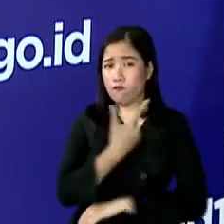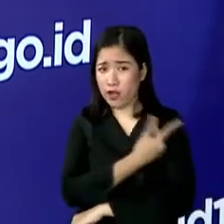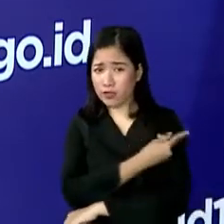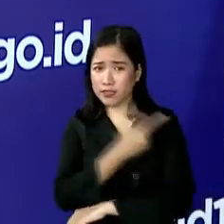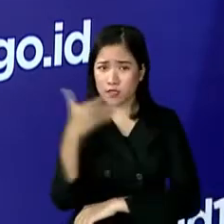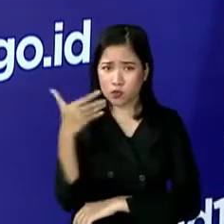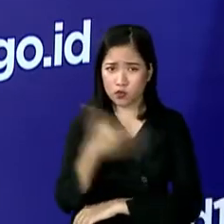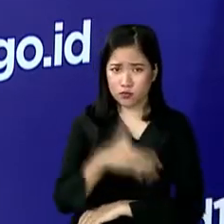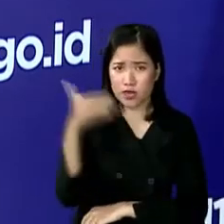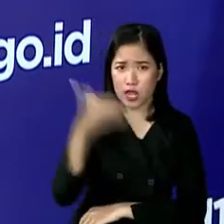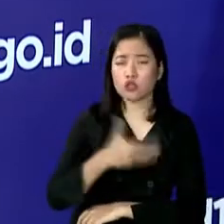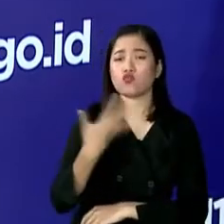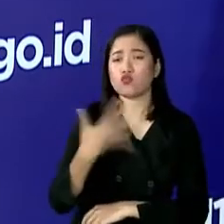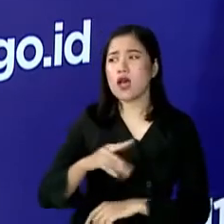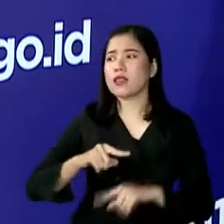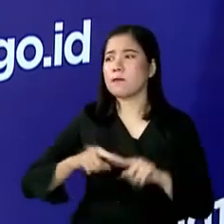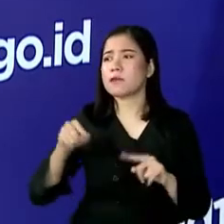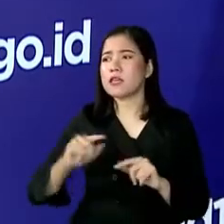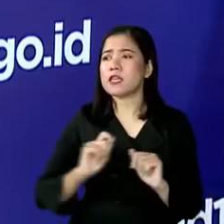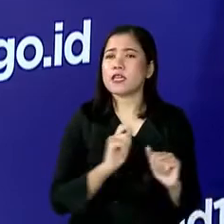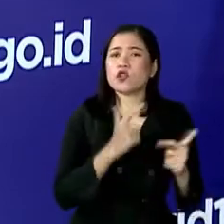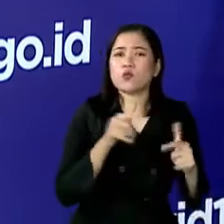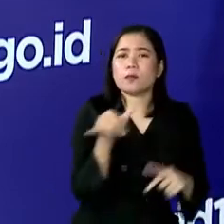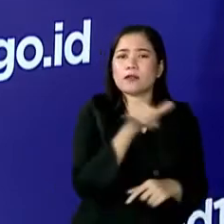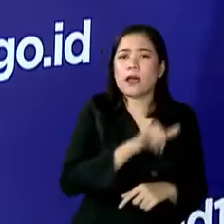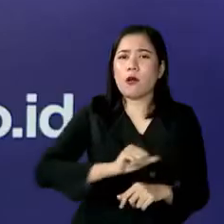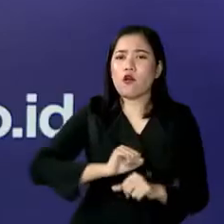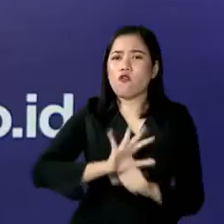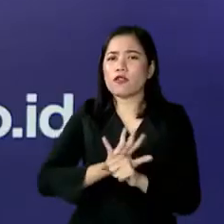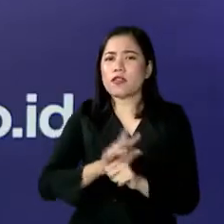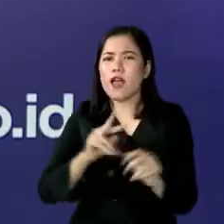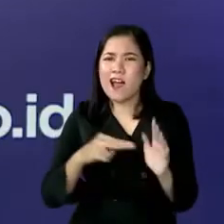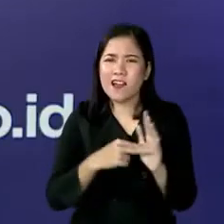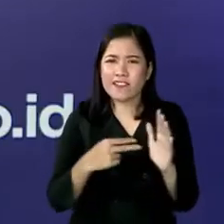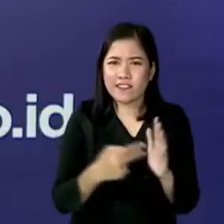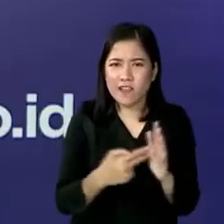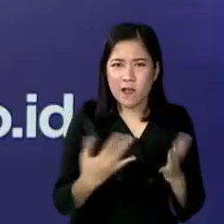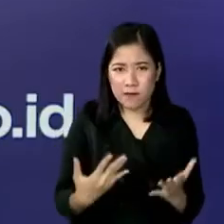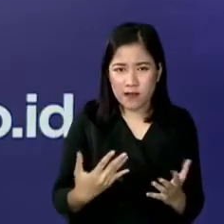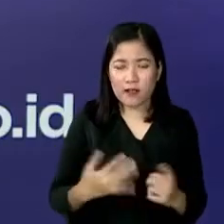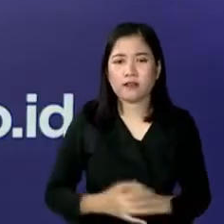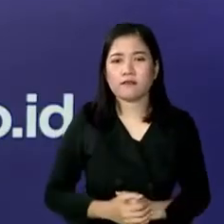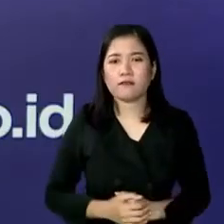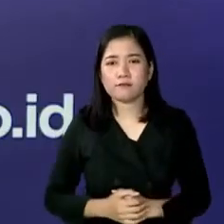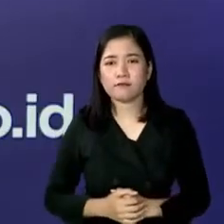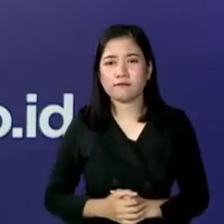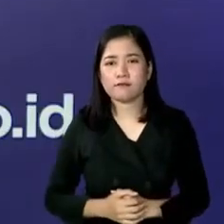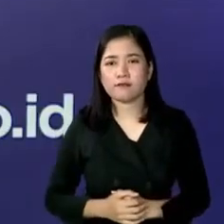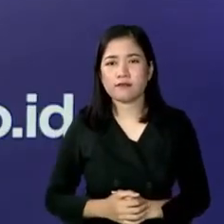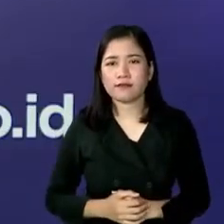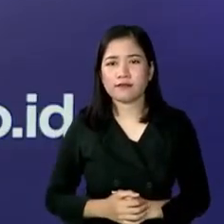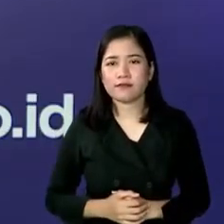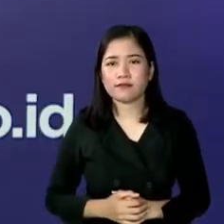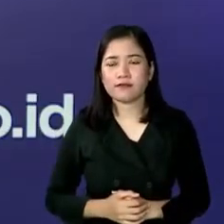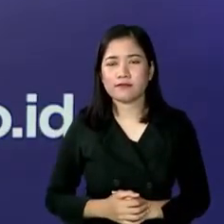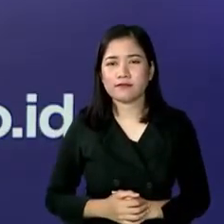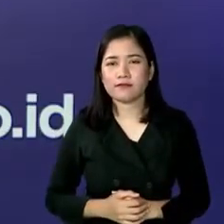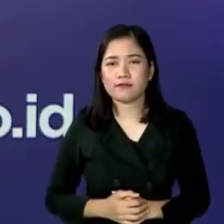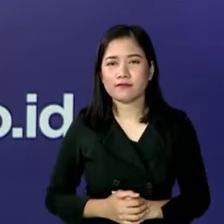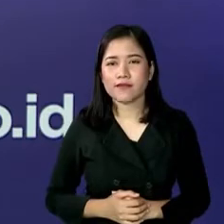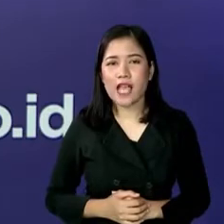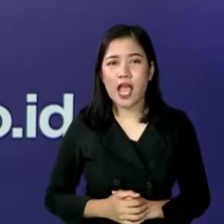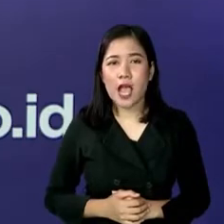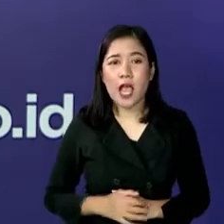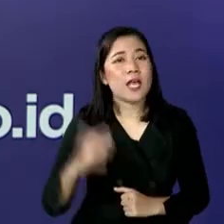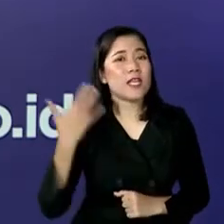hidup bersama coffee 19 ini dog Oh iya tadi sudah disampaikan oleh baekkie juga bahwa